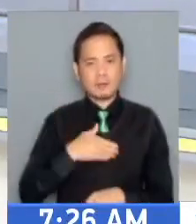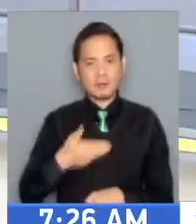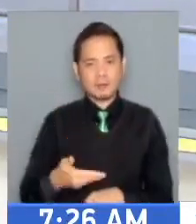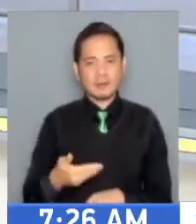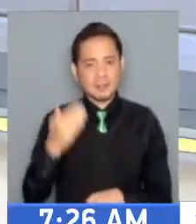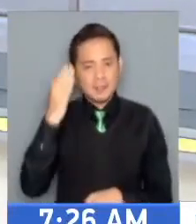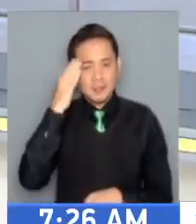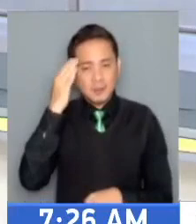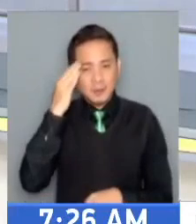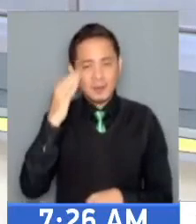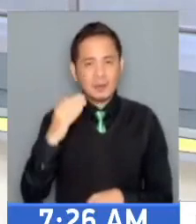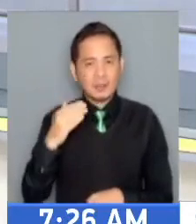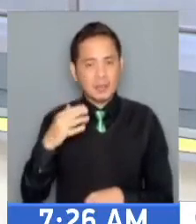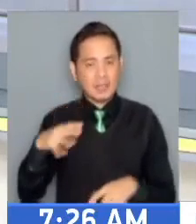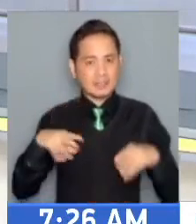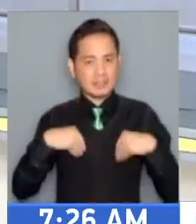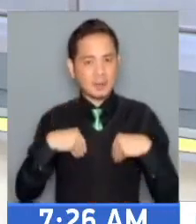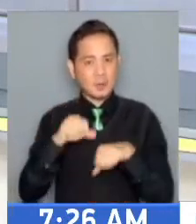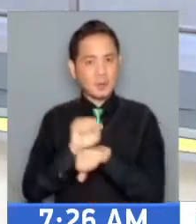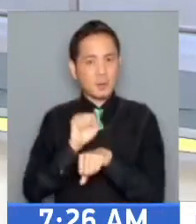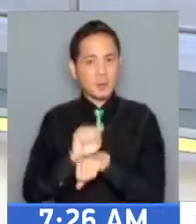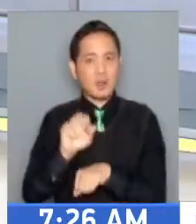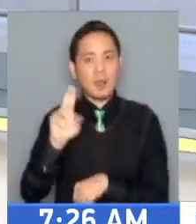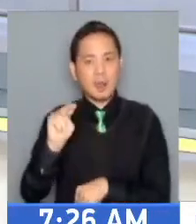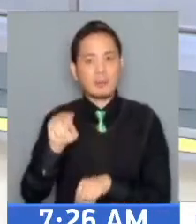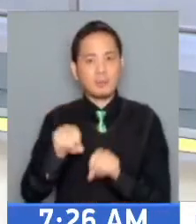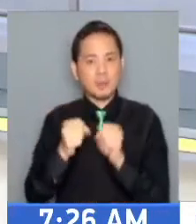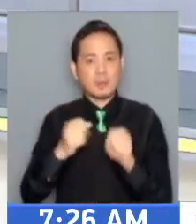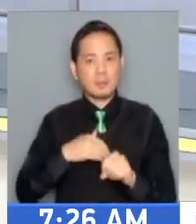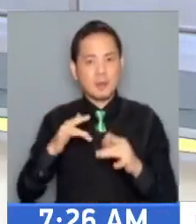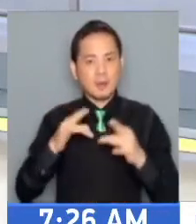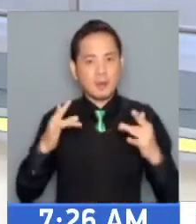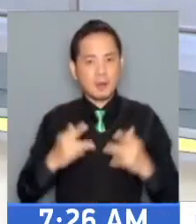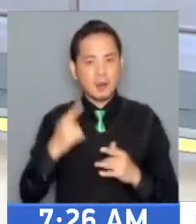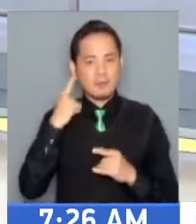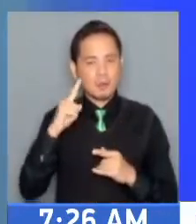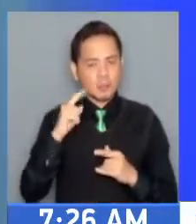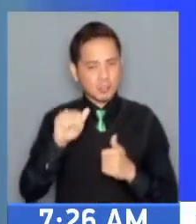para ma-challenge at mag-level up ang kanyang pag-arte.